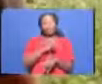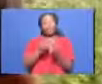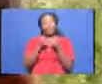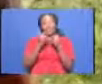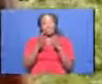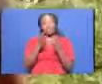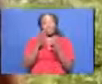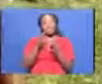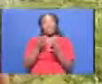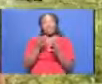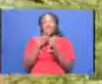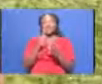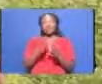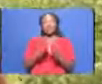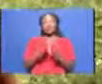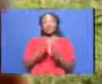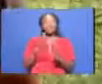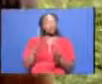ugonjwa wa sukari utakufa.